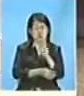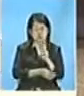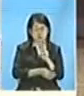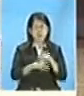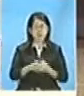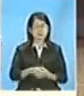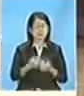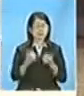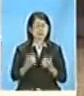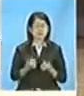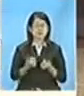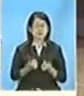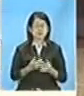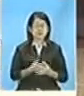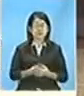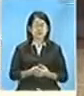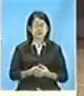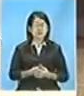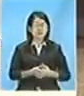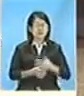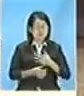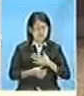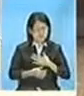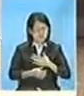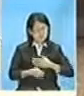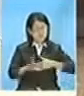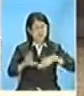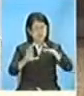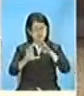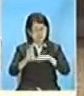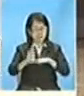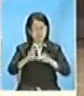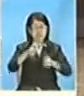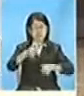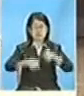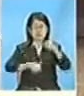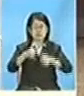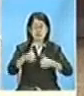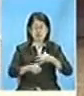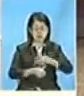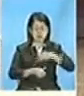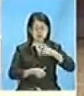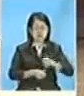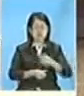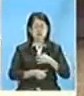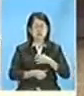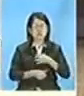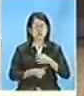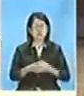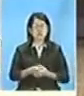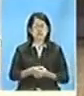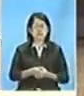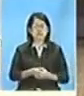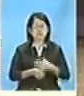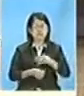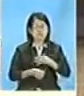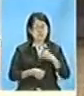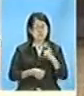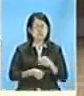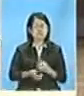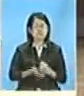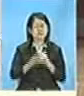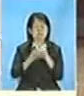วันนี้ผมลงสมัครด้วยความตั้งใจและตั้งใจที่จะรับ